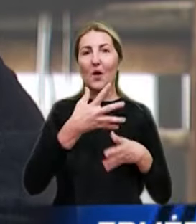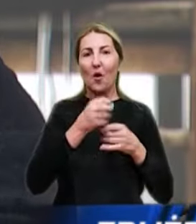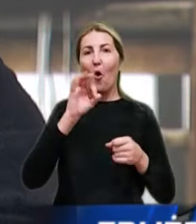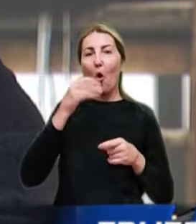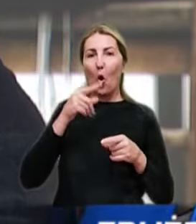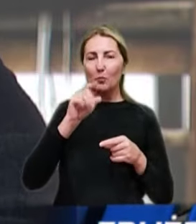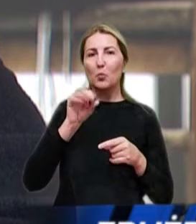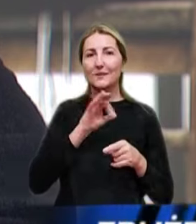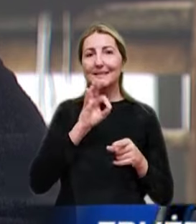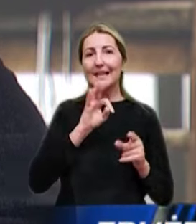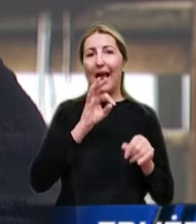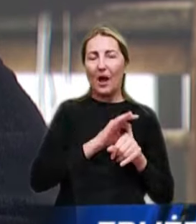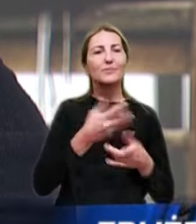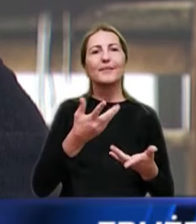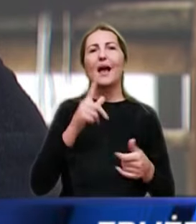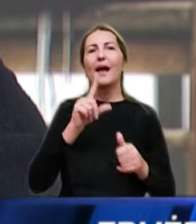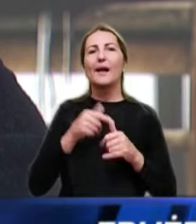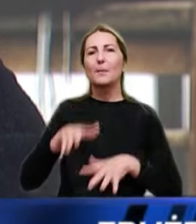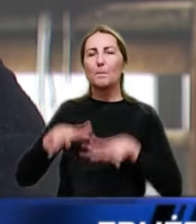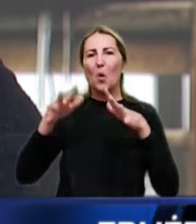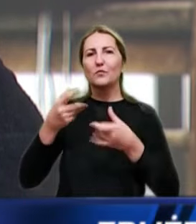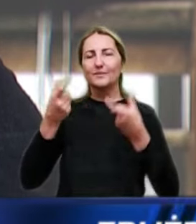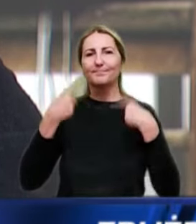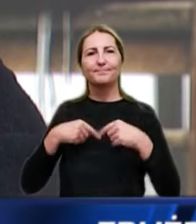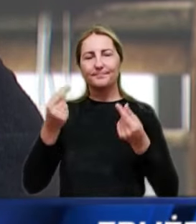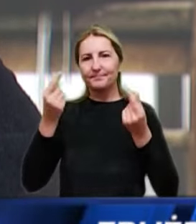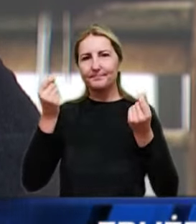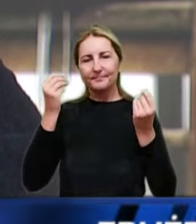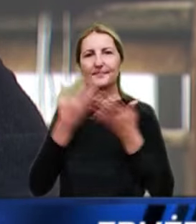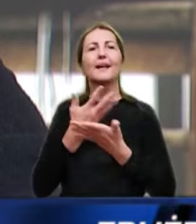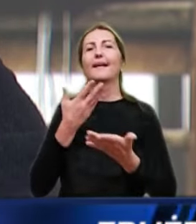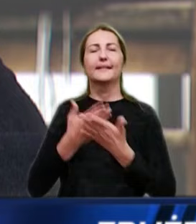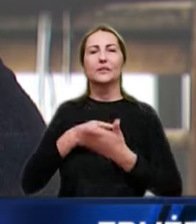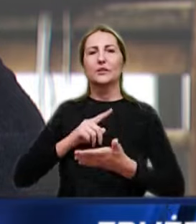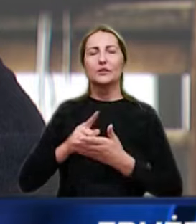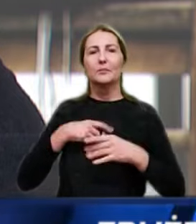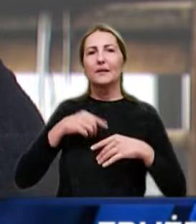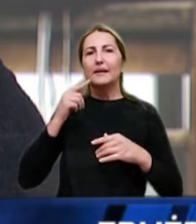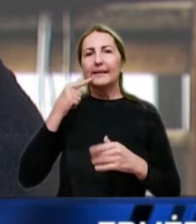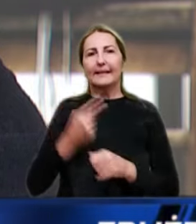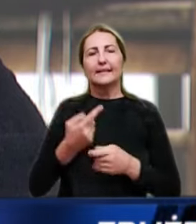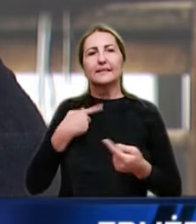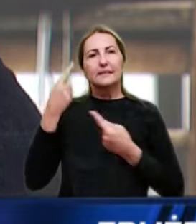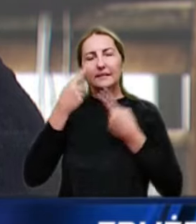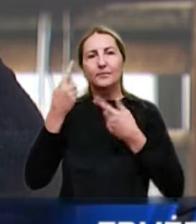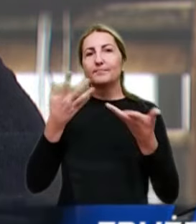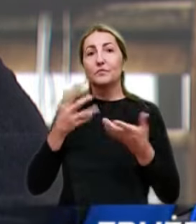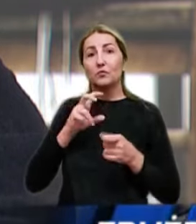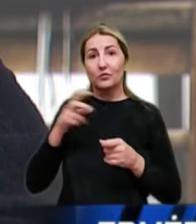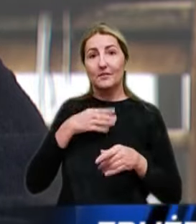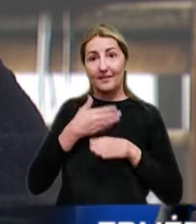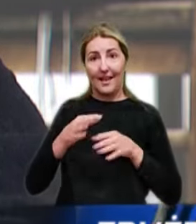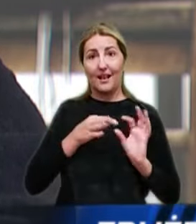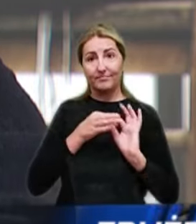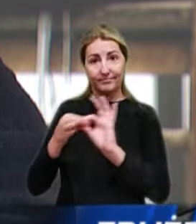jak wszystkich i musieliśmy podjąć szybką decyzję, czy kontynuujemy nasz projekt, czy może